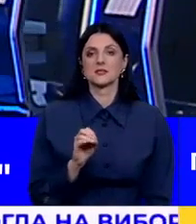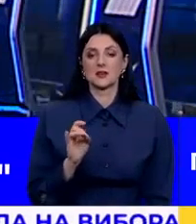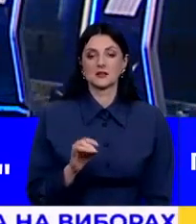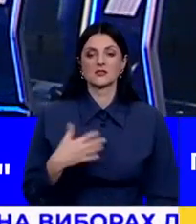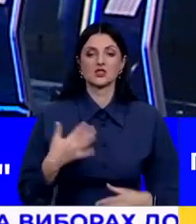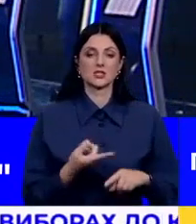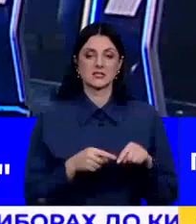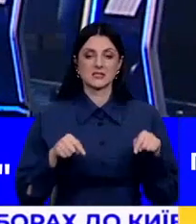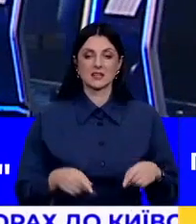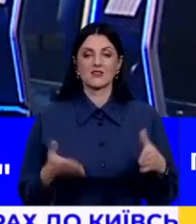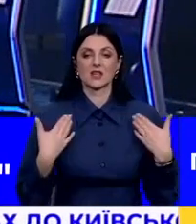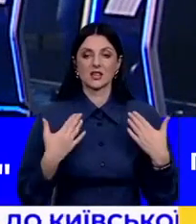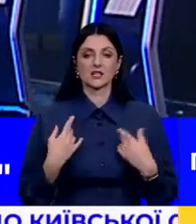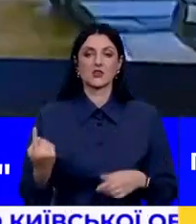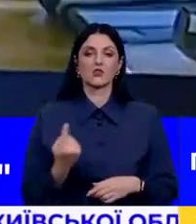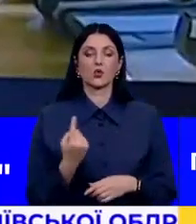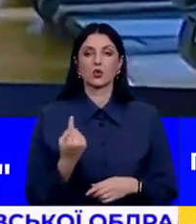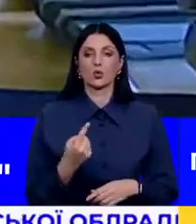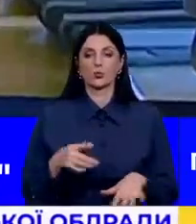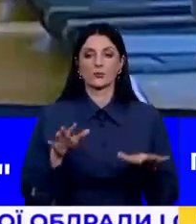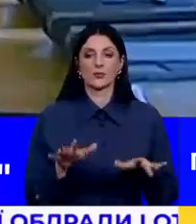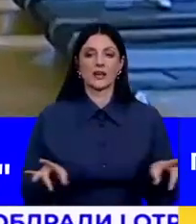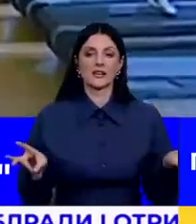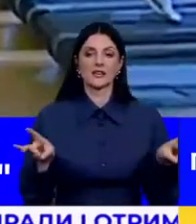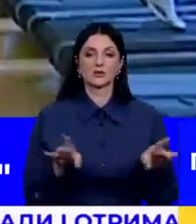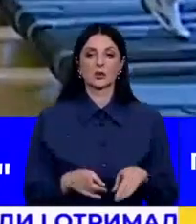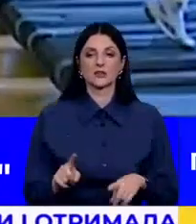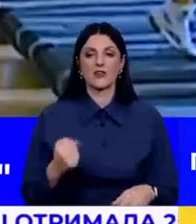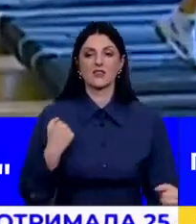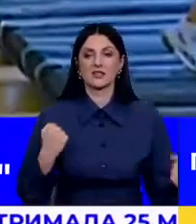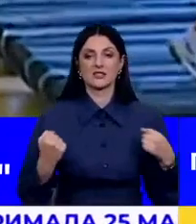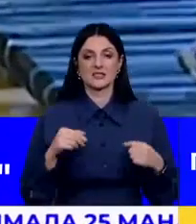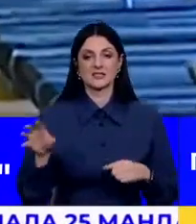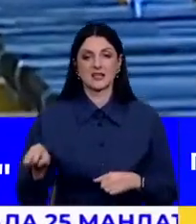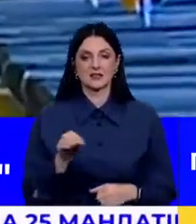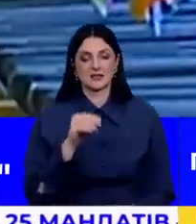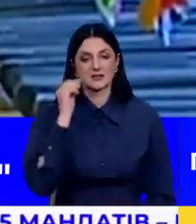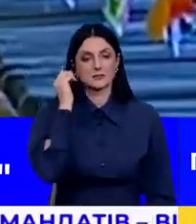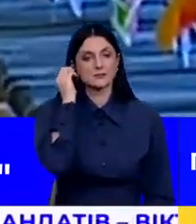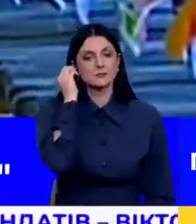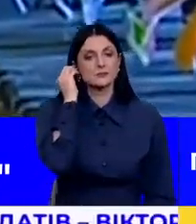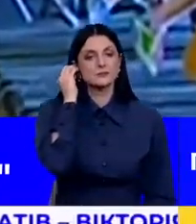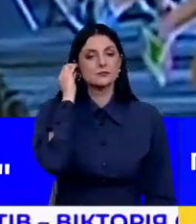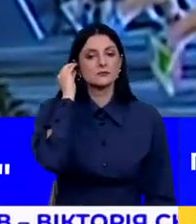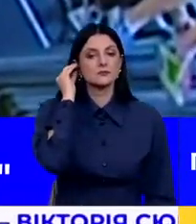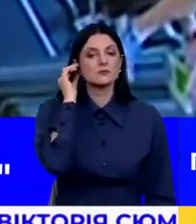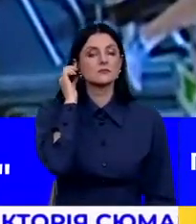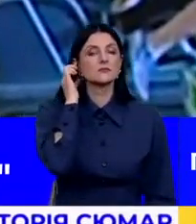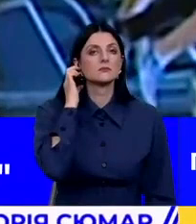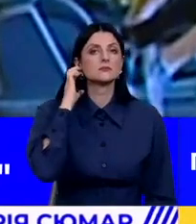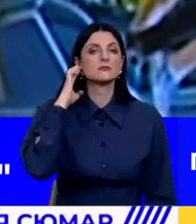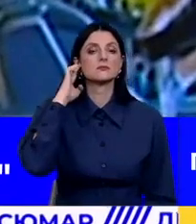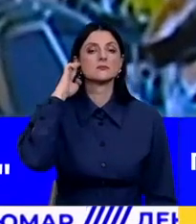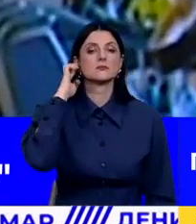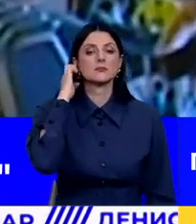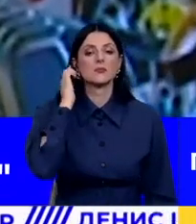цих вихідних в одному із просторі ресторан та фітнес-центр. Ось такий мем поширює сторінка «Баба